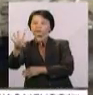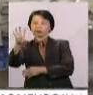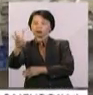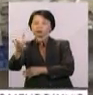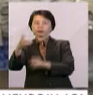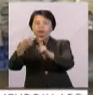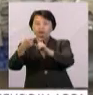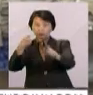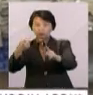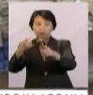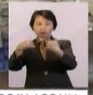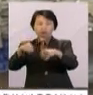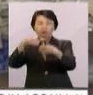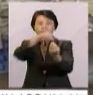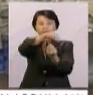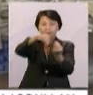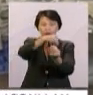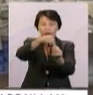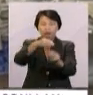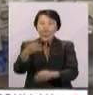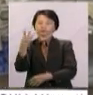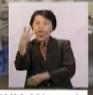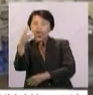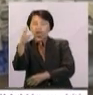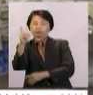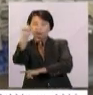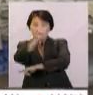19,548 daripadanya di Mekah. 16 hari